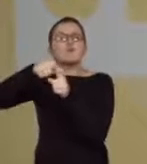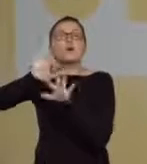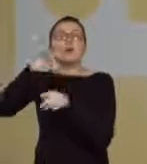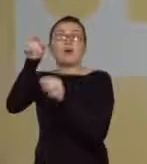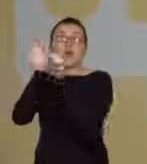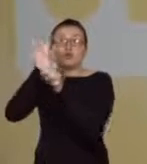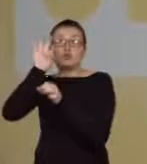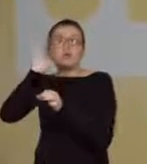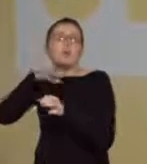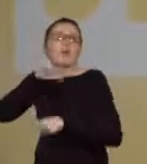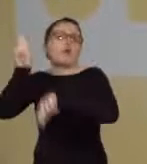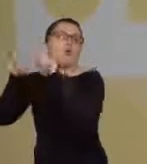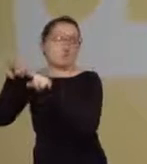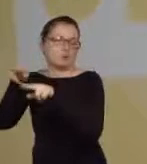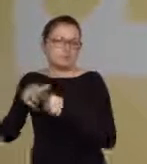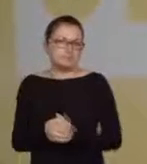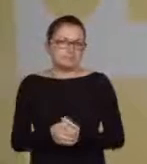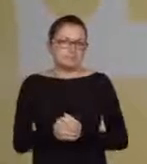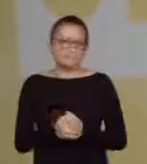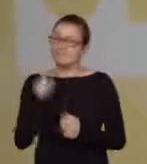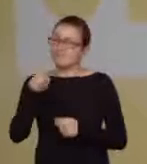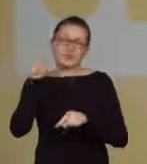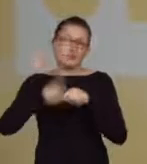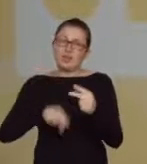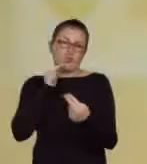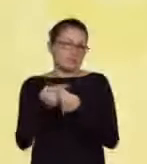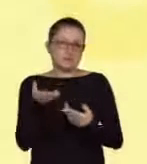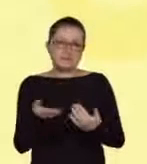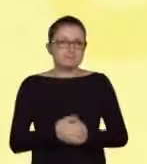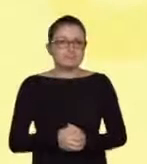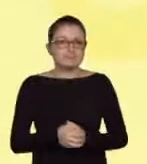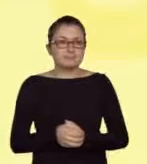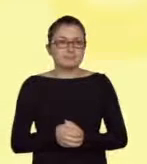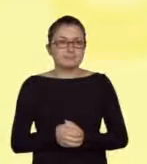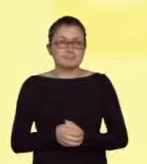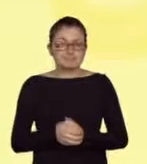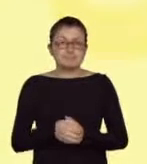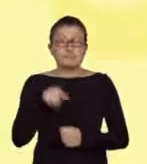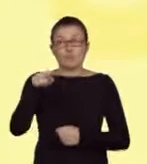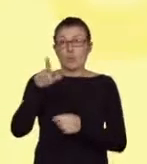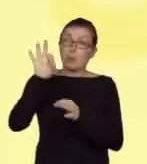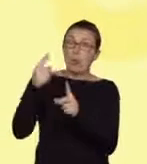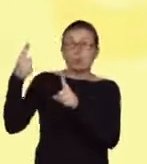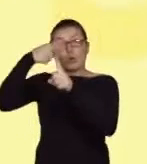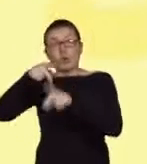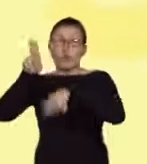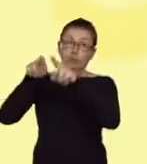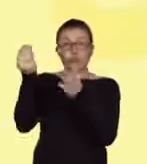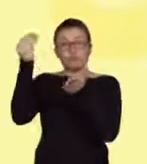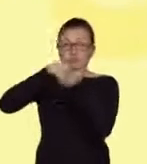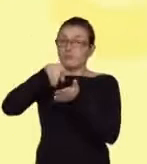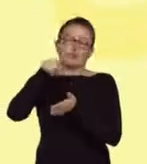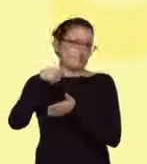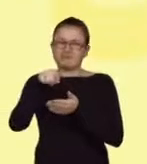trzustki. Niestety jest to rozumowanie błędne, to znaczy na podstawie samej obecności określonego zabiegu doświadczalnego bądź jego